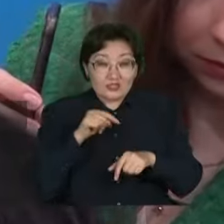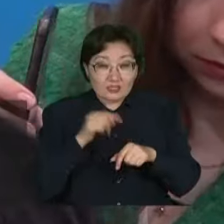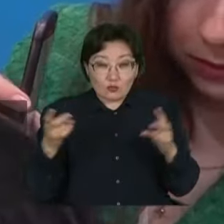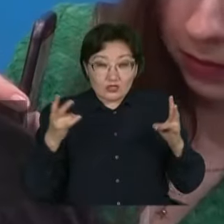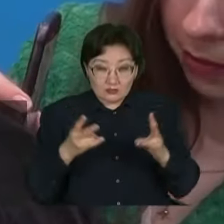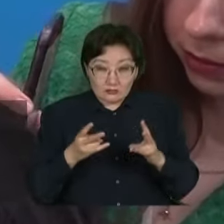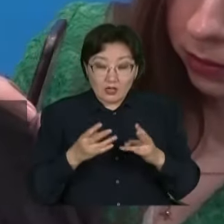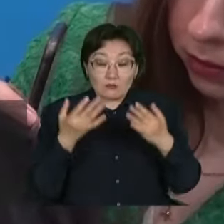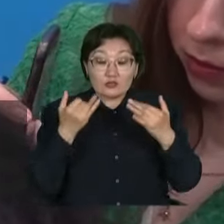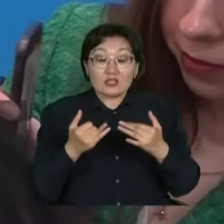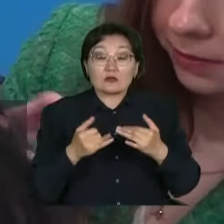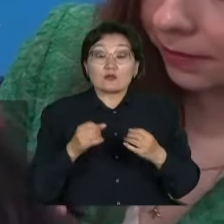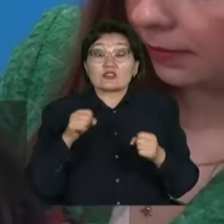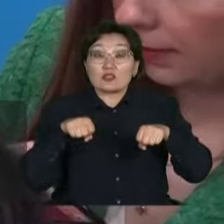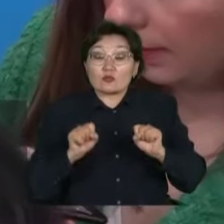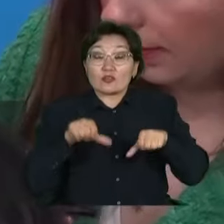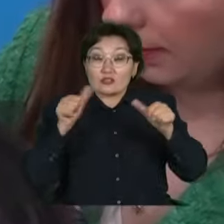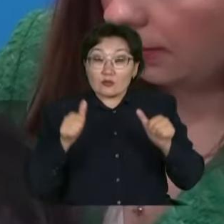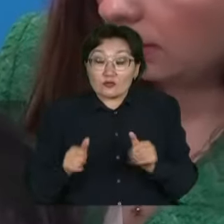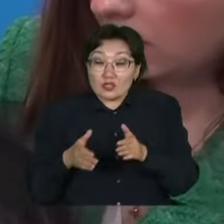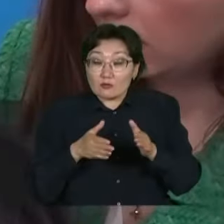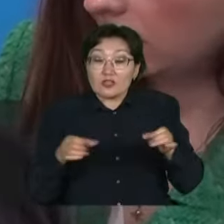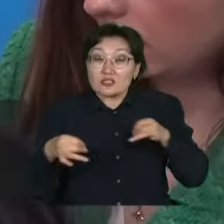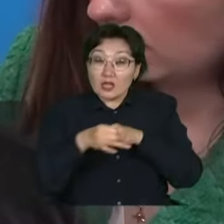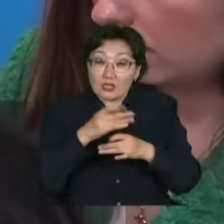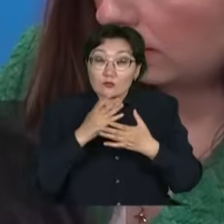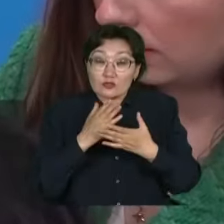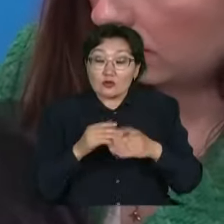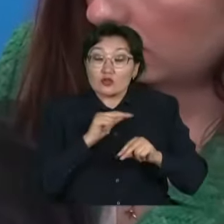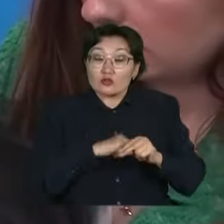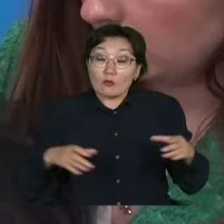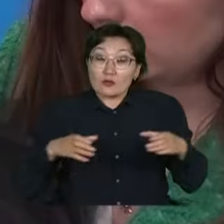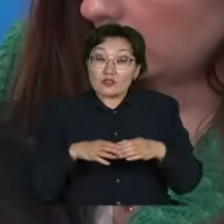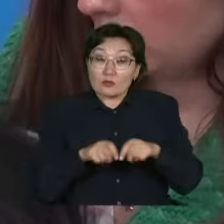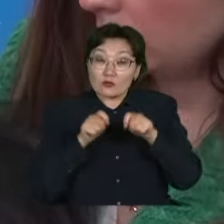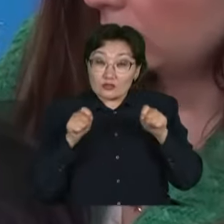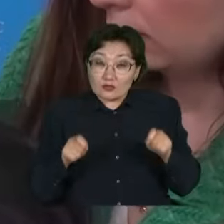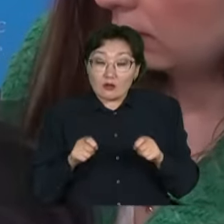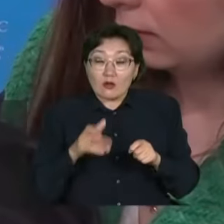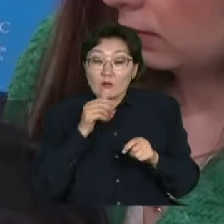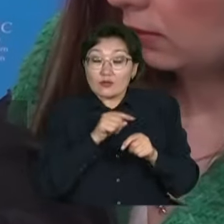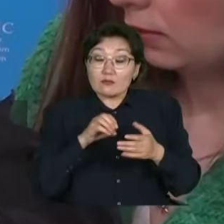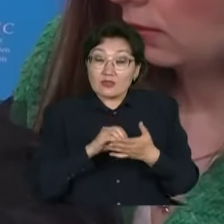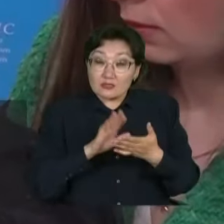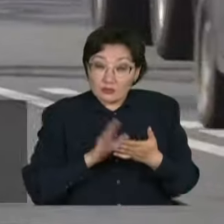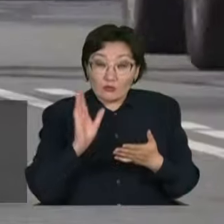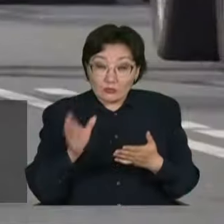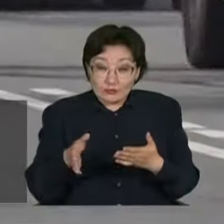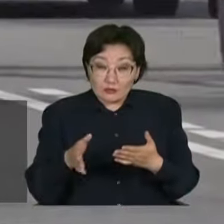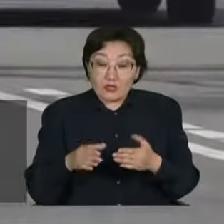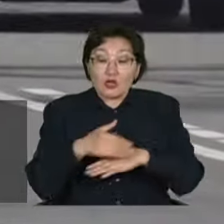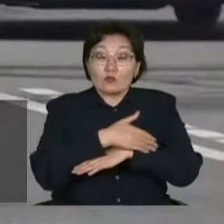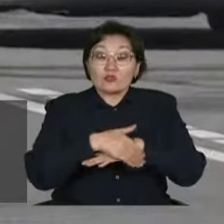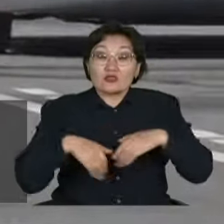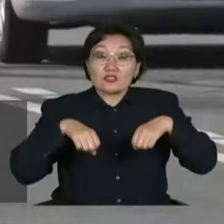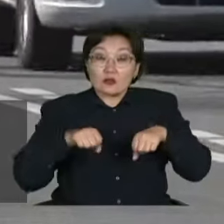сезінуі қажет. Қазір құрылғыны рәсімдеу жолдарын қарастырып жатырмыз. Жұмыс тобын құрып, белгілі бір мерзімді белгілейміз. Көшеде